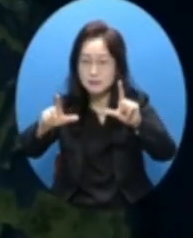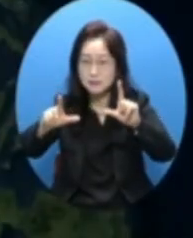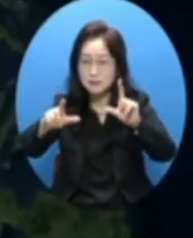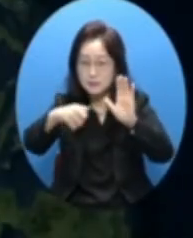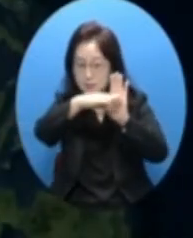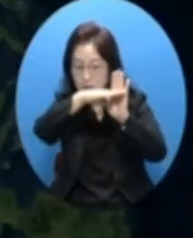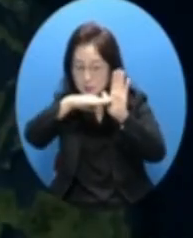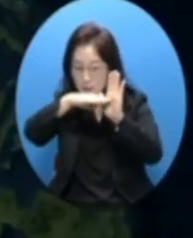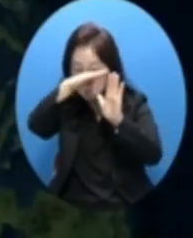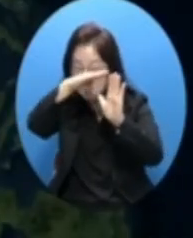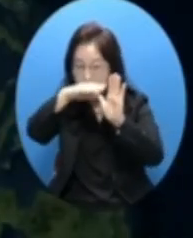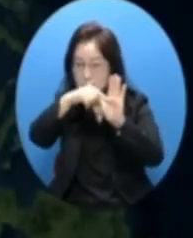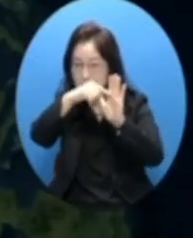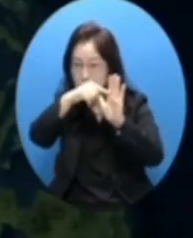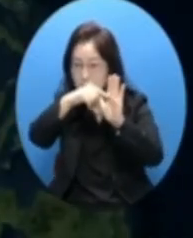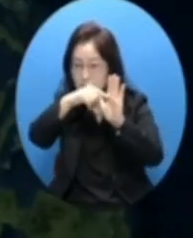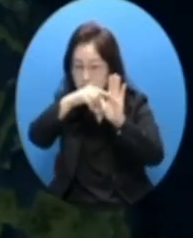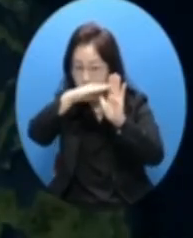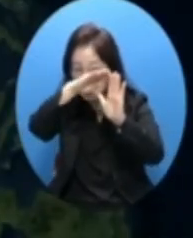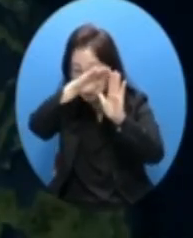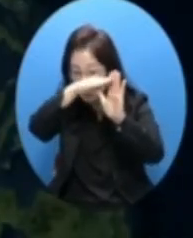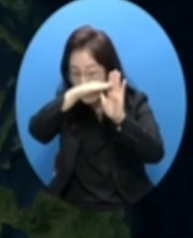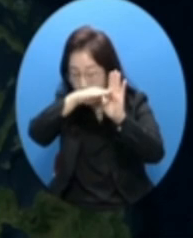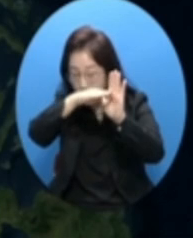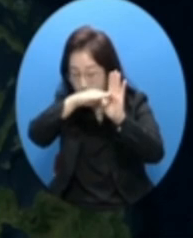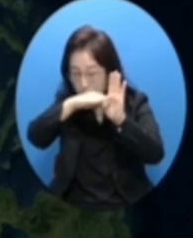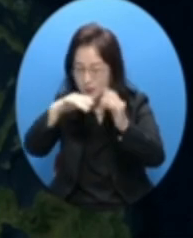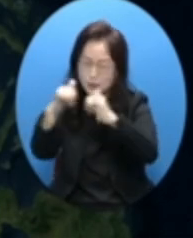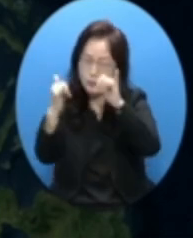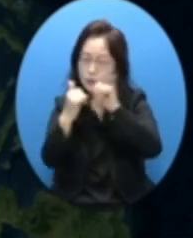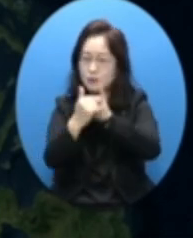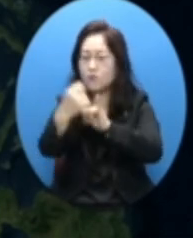전체적으로 저들이 쳐들어 내려왔는데